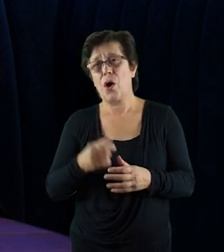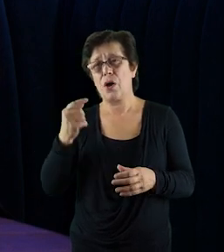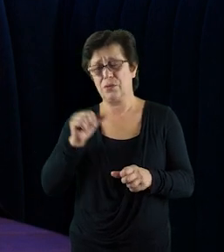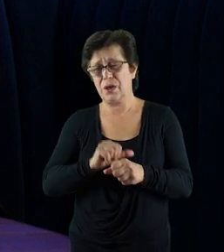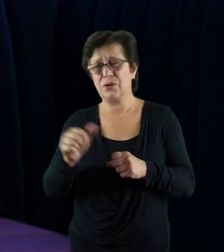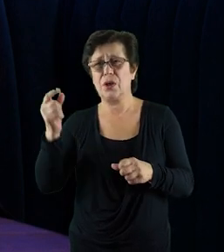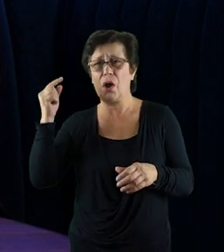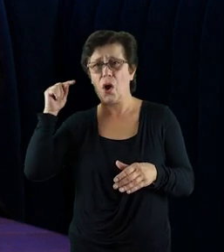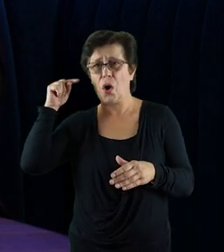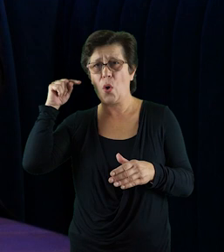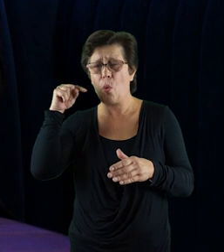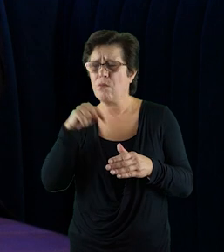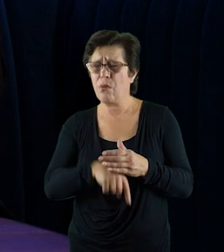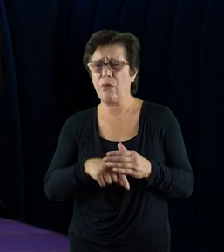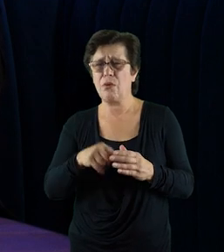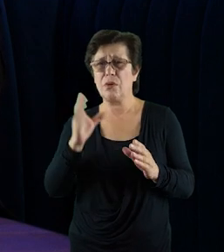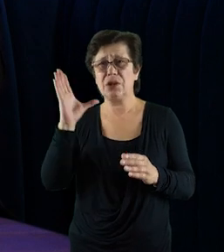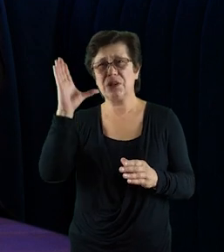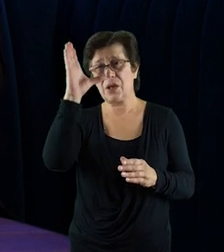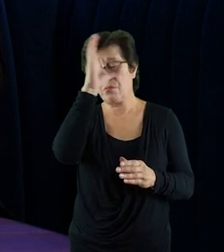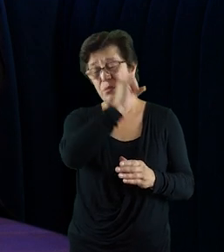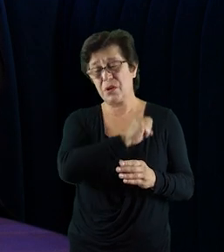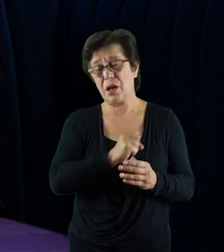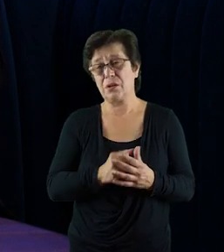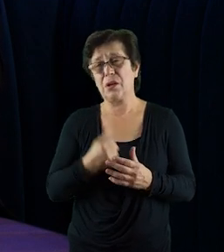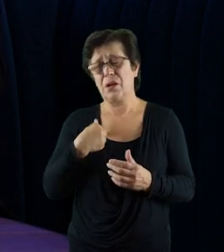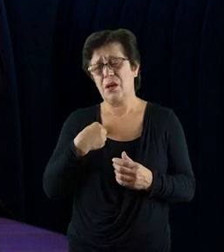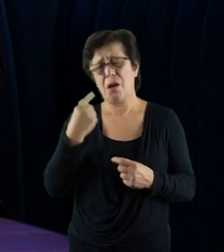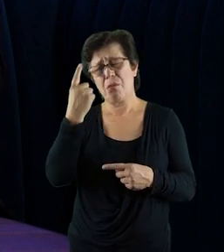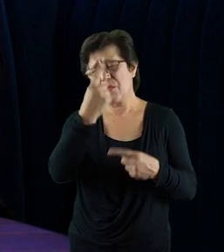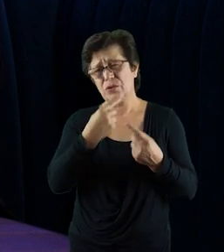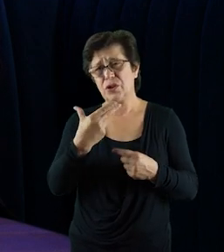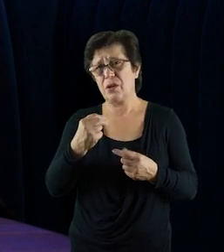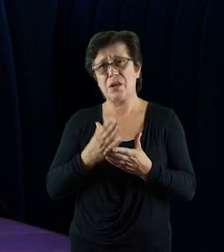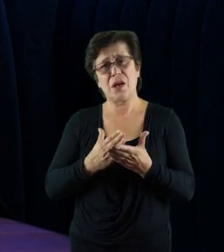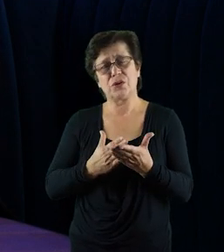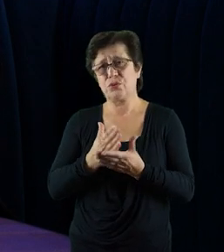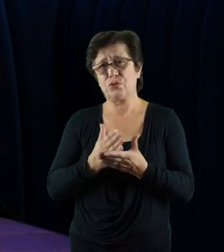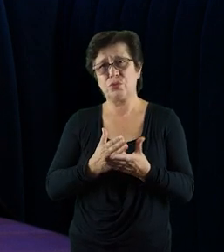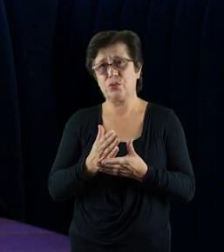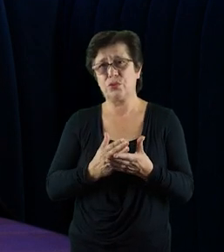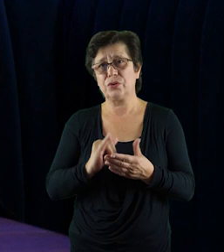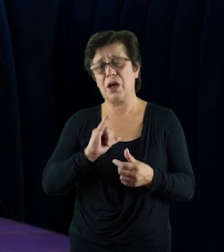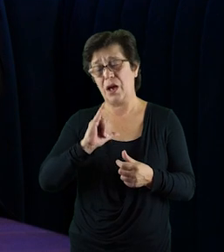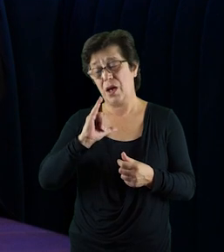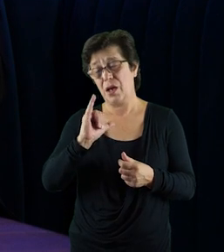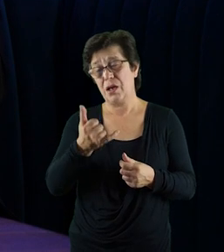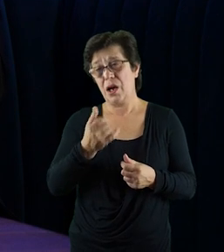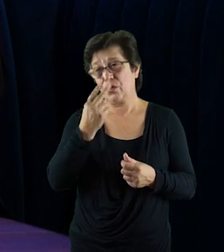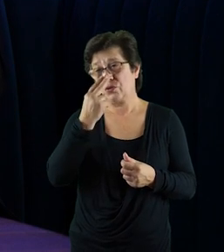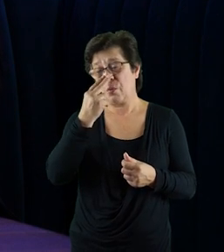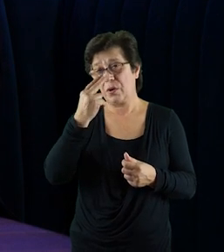głęboko, powiedziałbym nawet, zapomniany. I myślę, że niesłusznie. Myślę, że jak spojrzymy na półkę